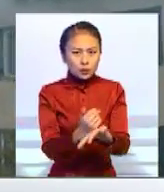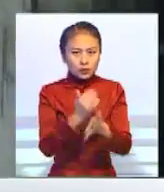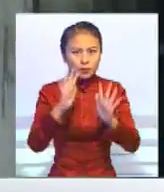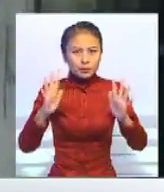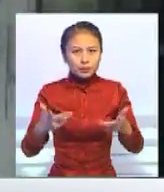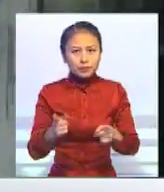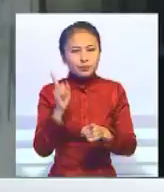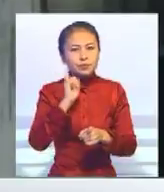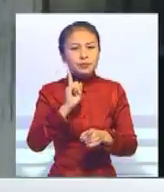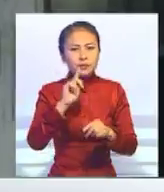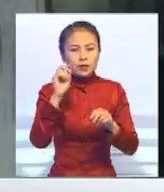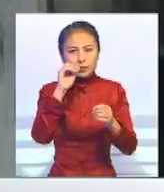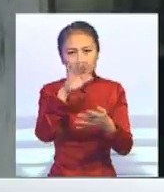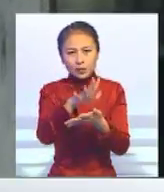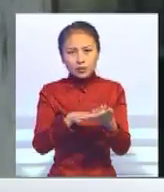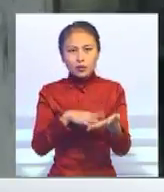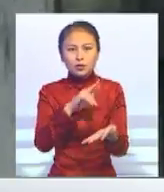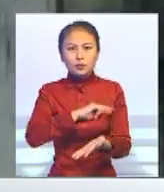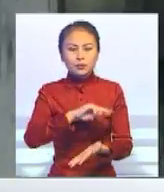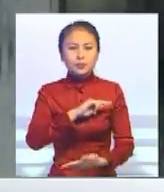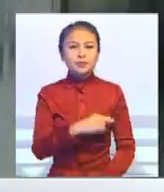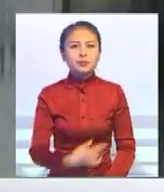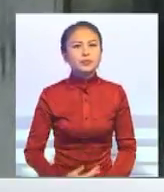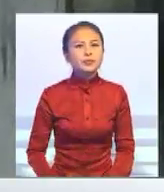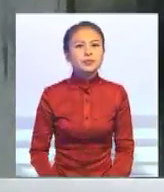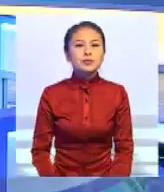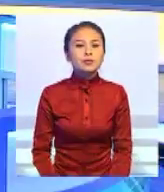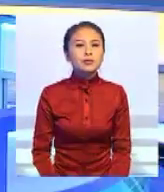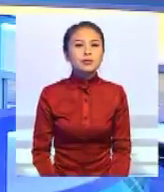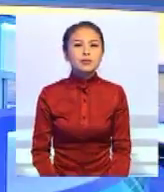орнында мамандар әлі жұмыс істеп жатыр.